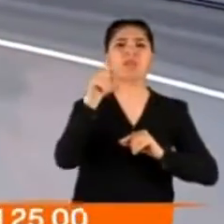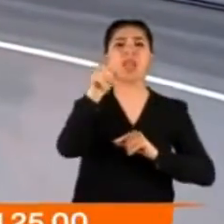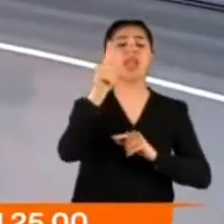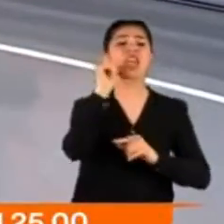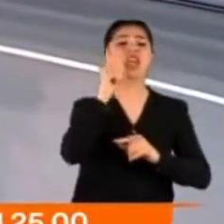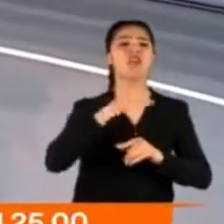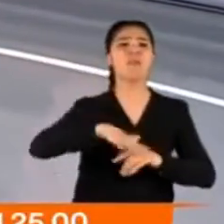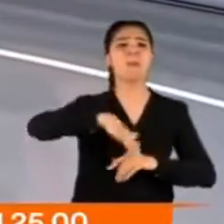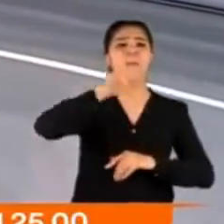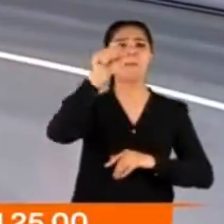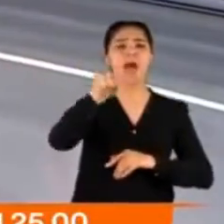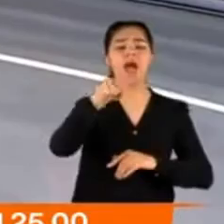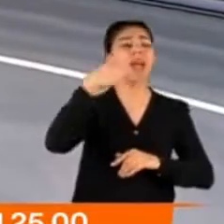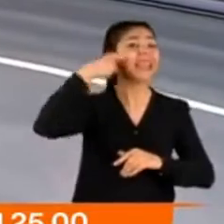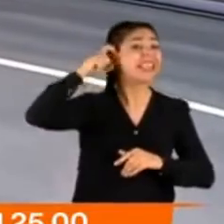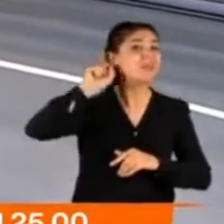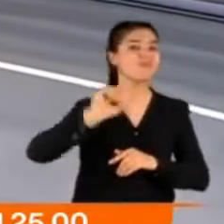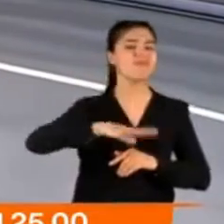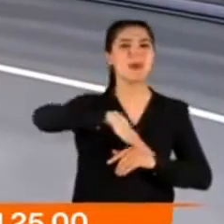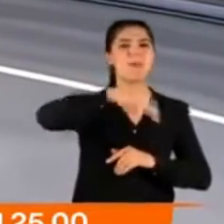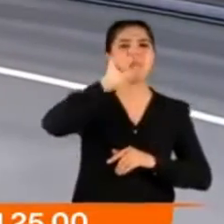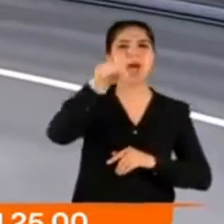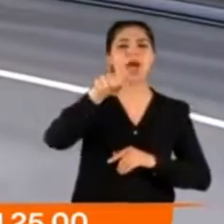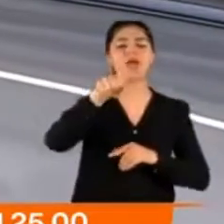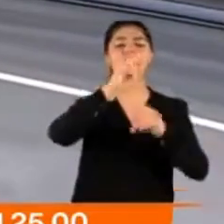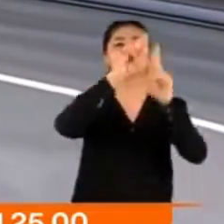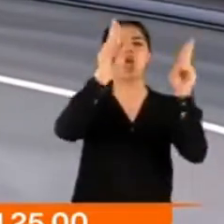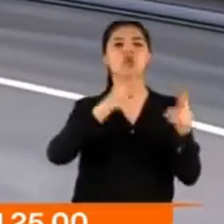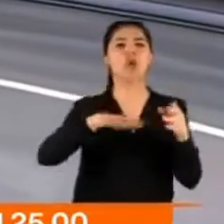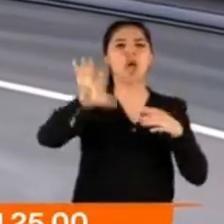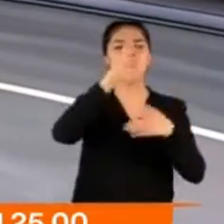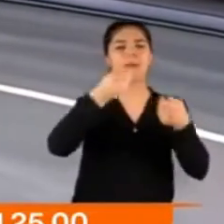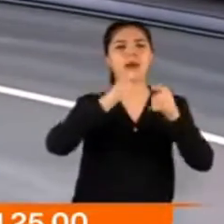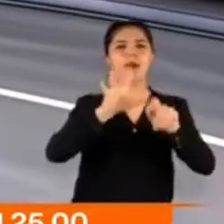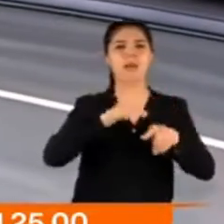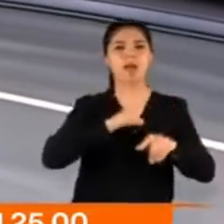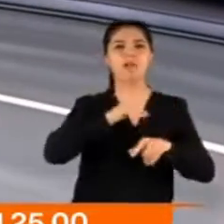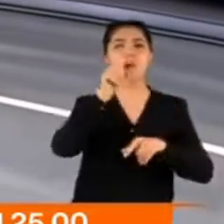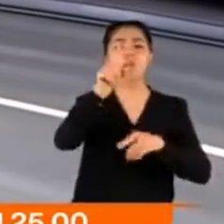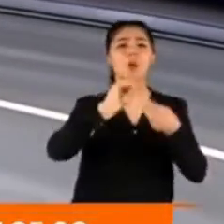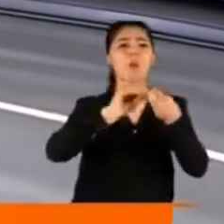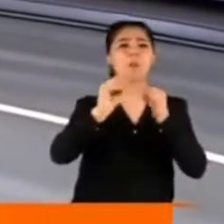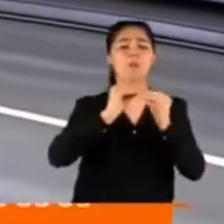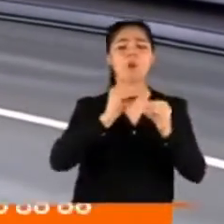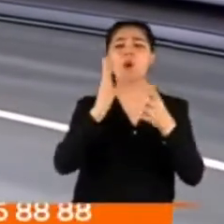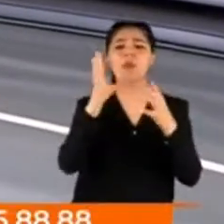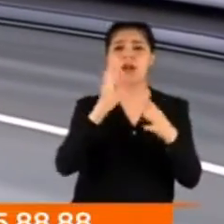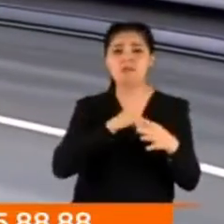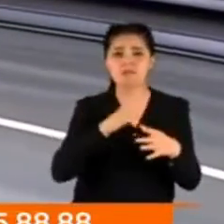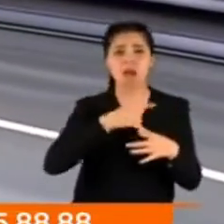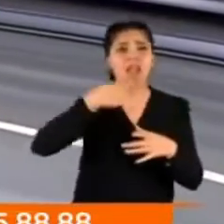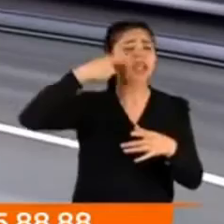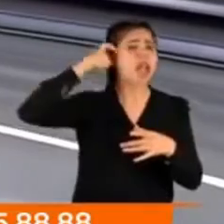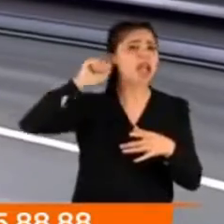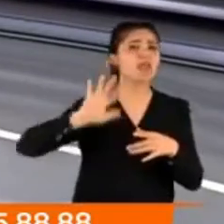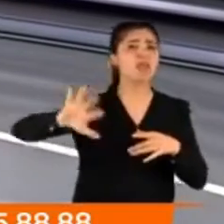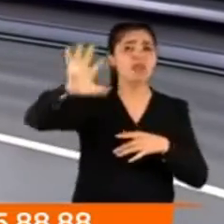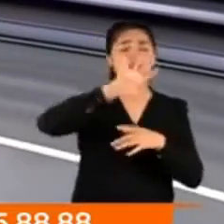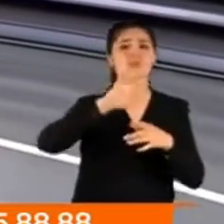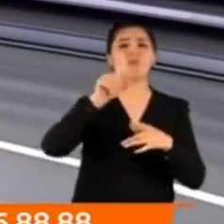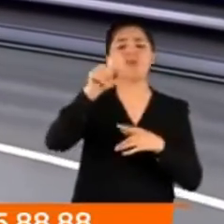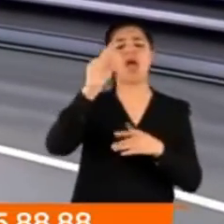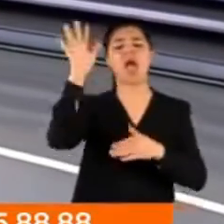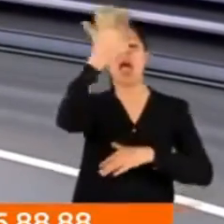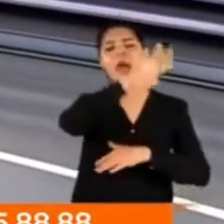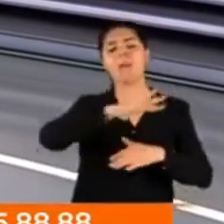işitme merkezleri kısıtlamadan muaf tutulan iş yerleri arasında değil bu da olası bir problem halinde işitme engellilerin mağdur